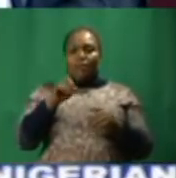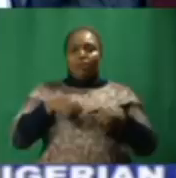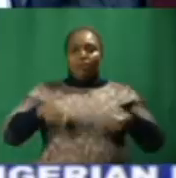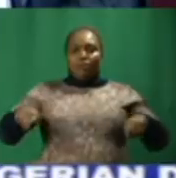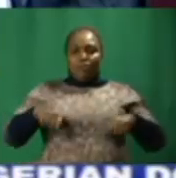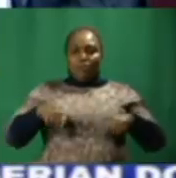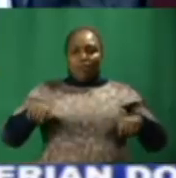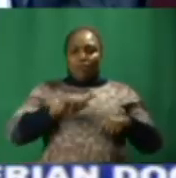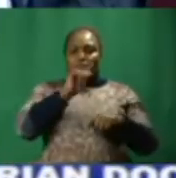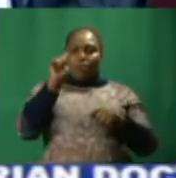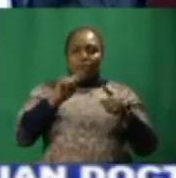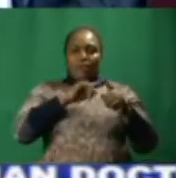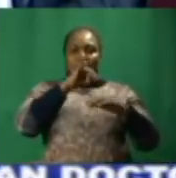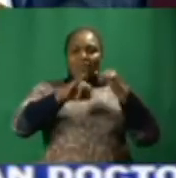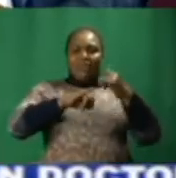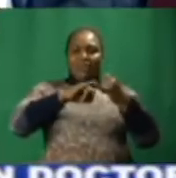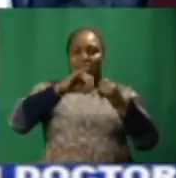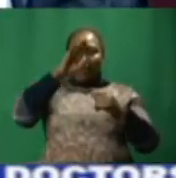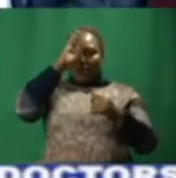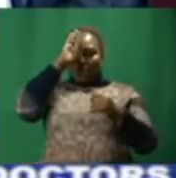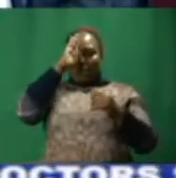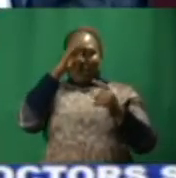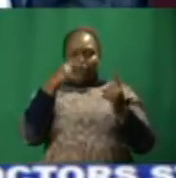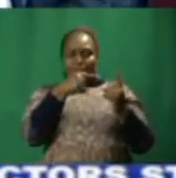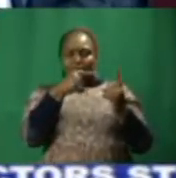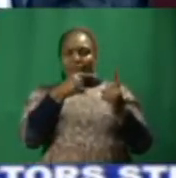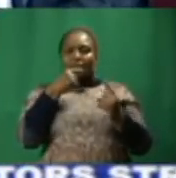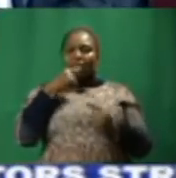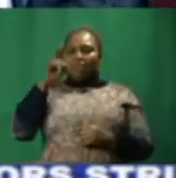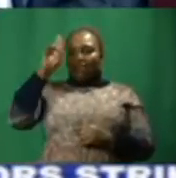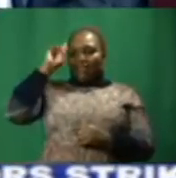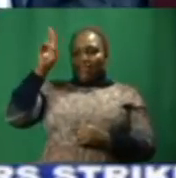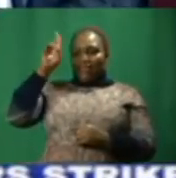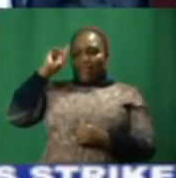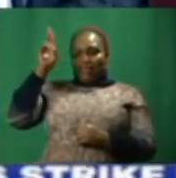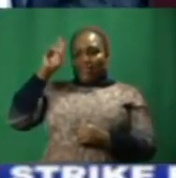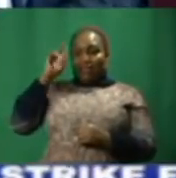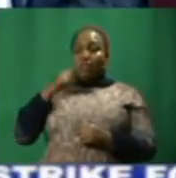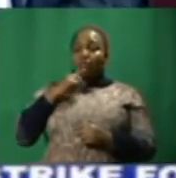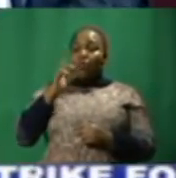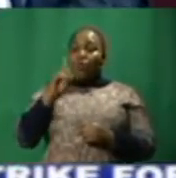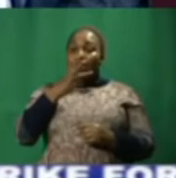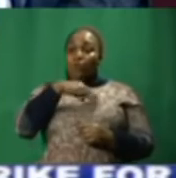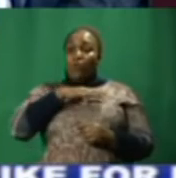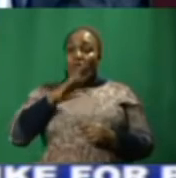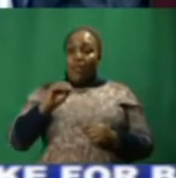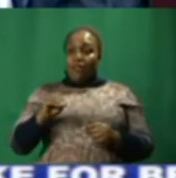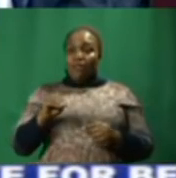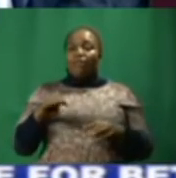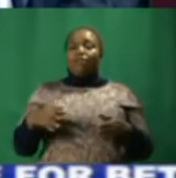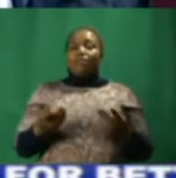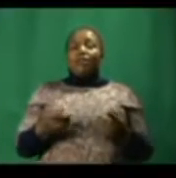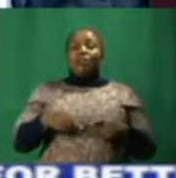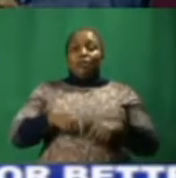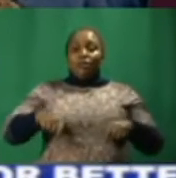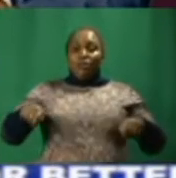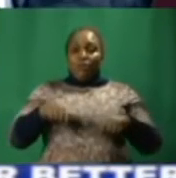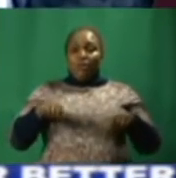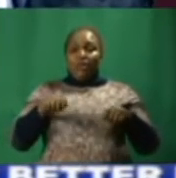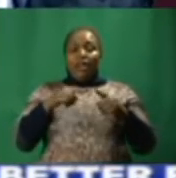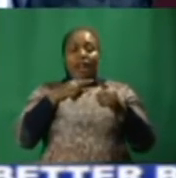tisinto emidlalo talamuhla. Ngiyabonga kuyena, ngivusele malo yal viewers ekhaya. Lesitiphethe nje tete imidlalo ukuthi inhlangano nwe cricket